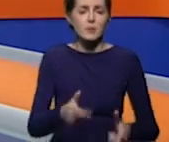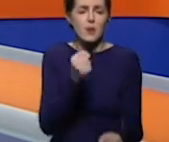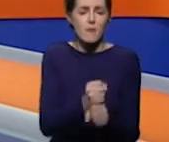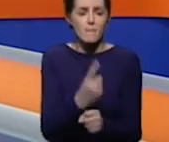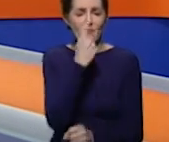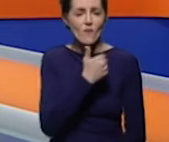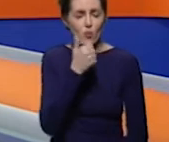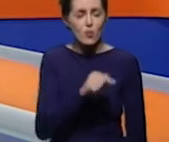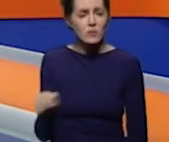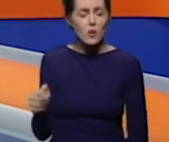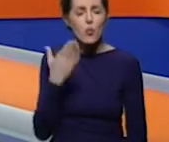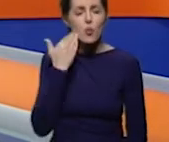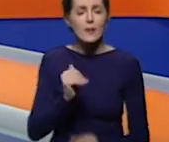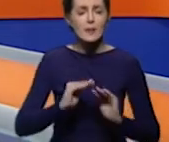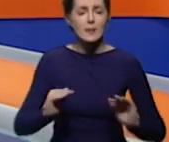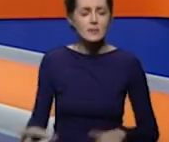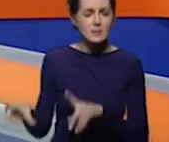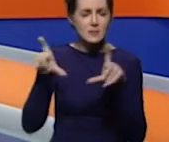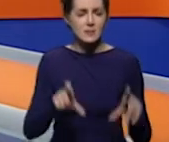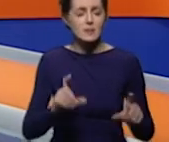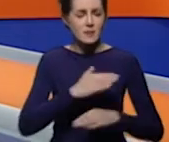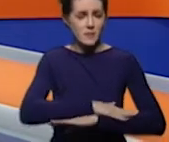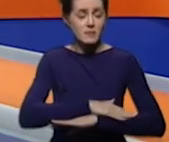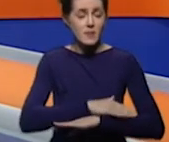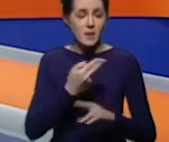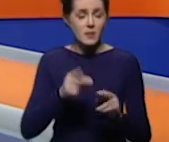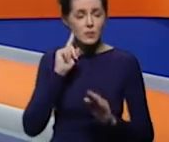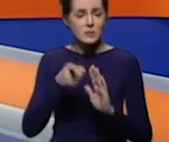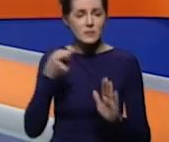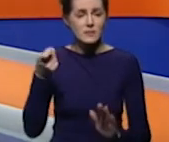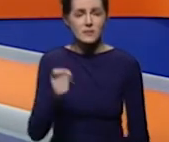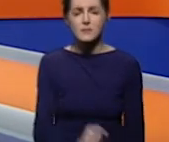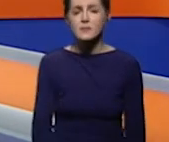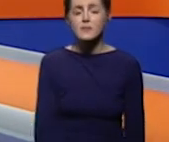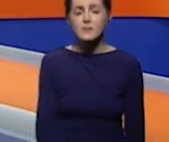і коли діти знову сядуть за парти, розкаже Наталія Мнацаканян.